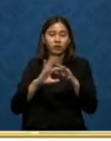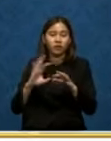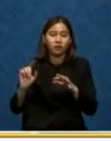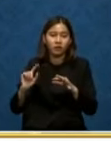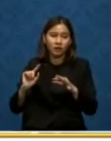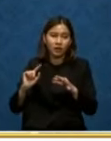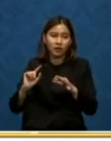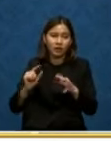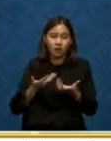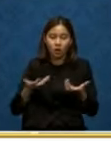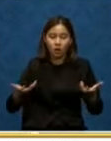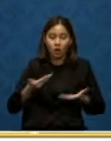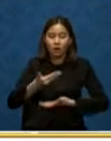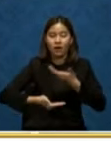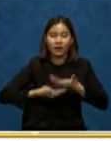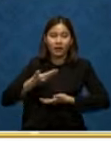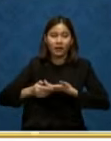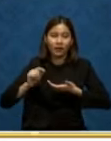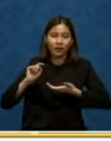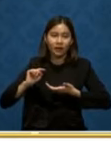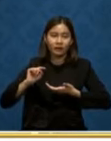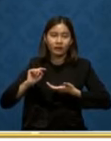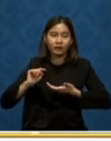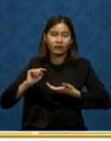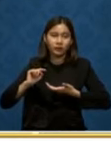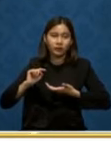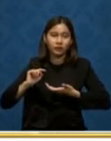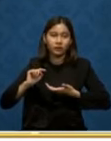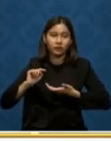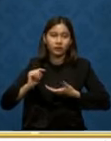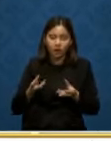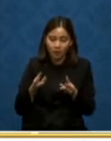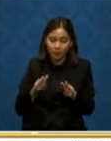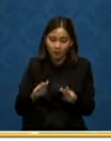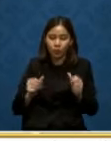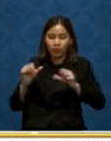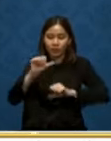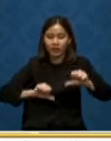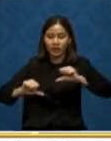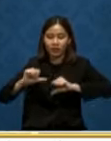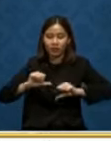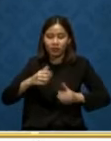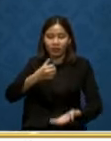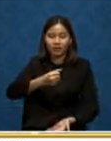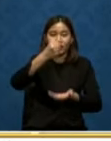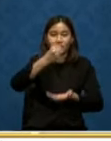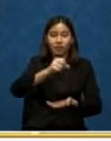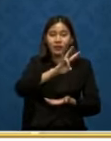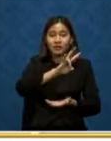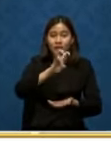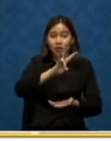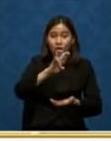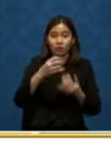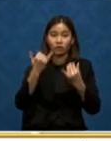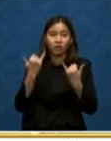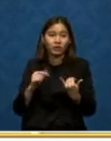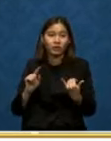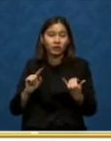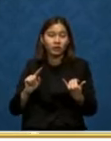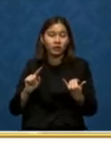ผลผลิตทั้งๆที่ตั้งแต่ปุ๋ยเคมีกระสอบละ 700บาทจนณปัจจุบันนี้